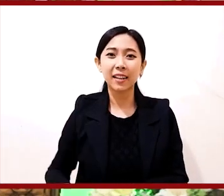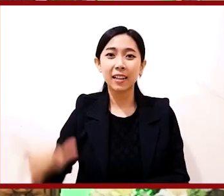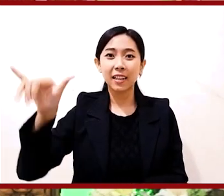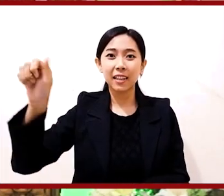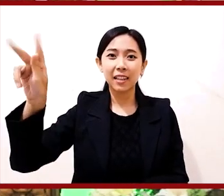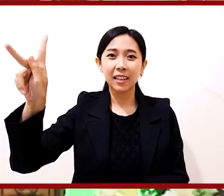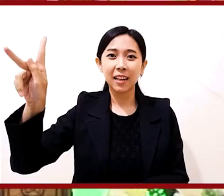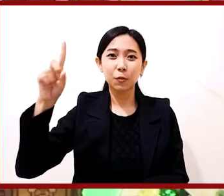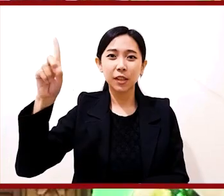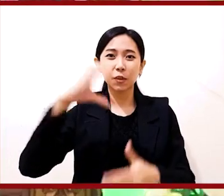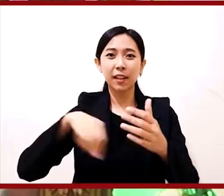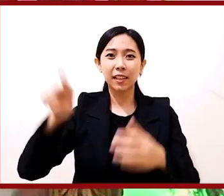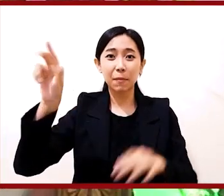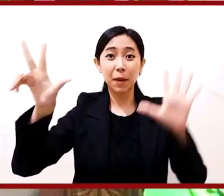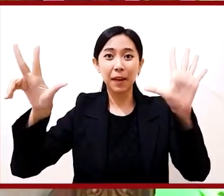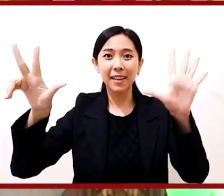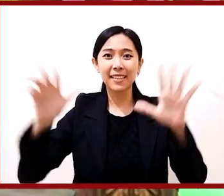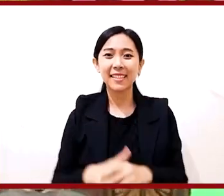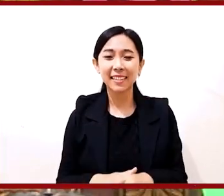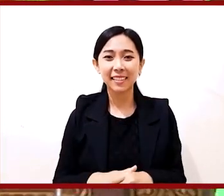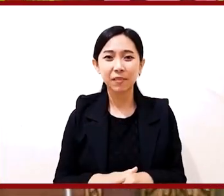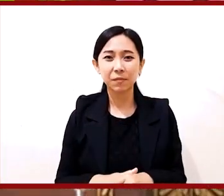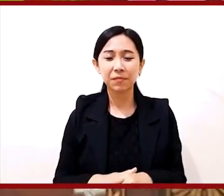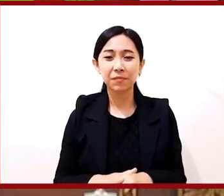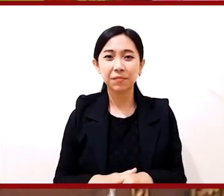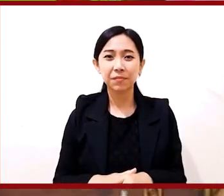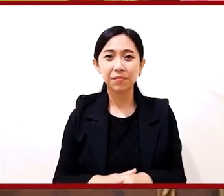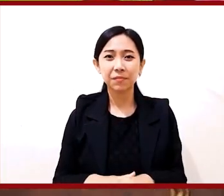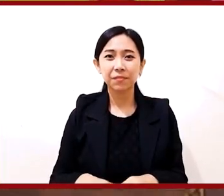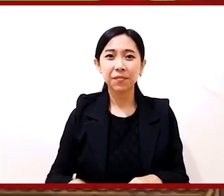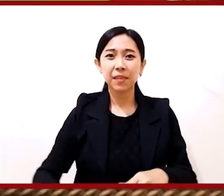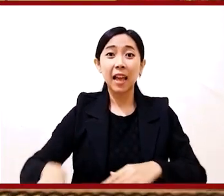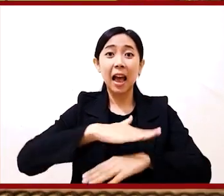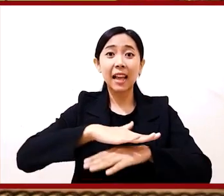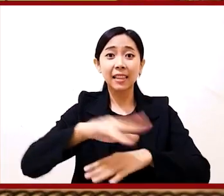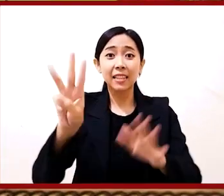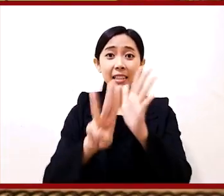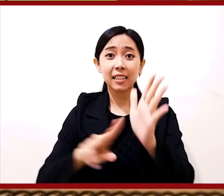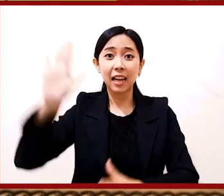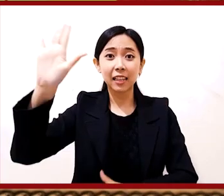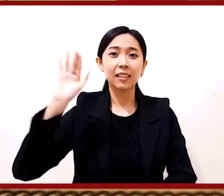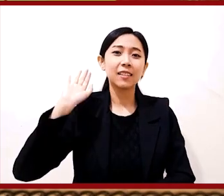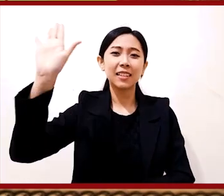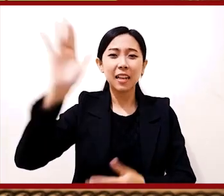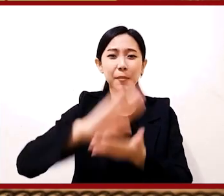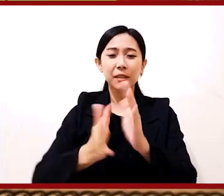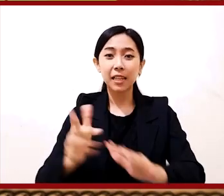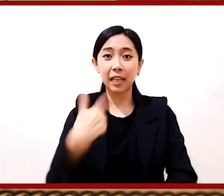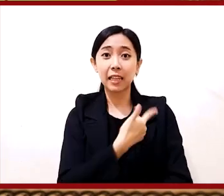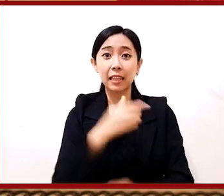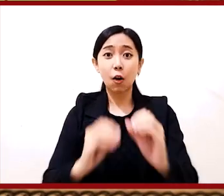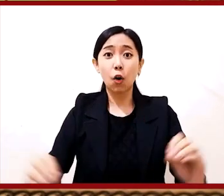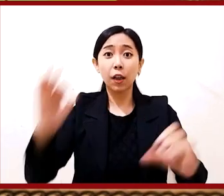Yakobus 1 ayat 18 berkata untuk kita semua, atas kehendaknya sendiri ia telah menjadikan kita oleh